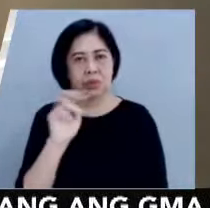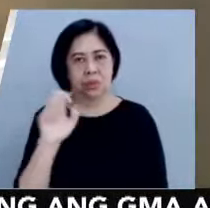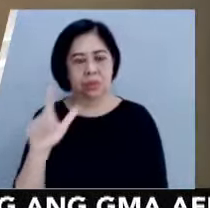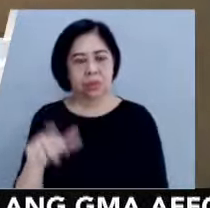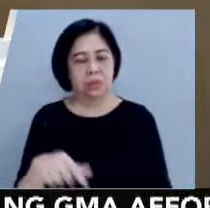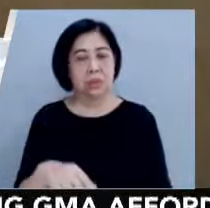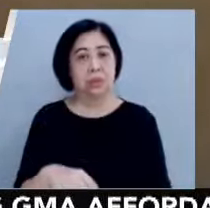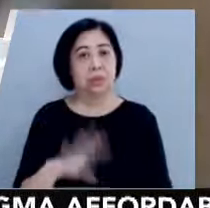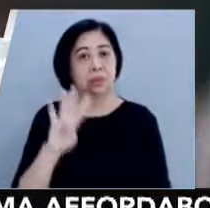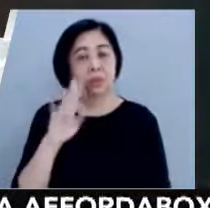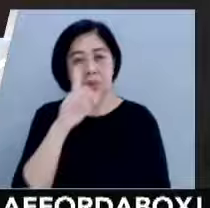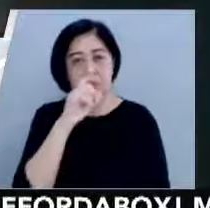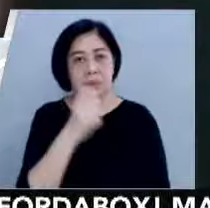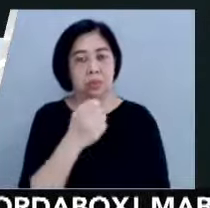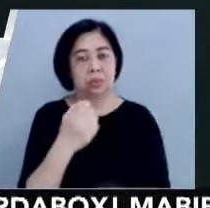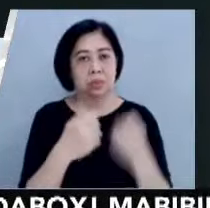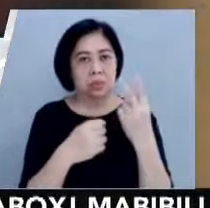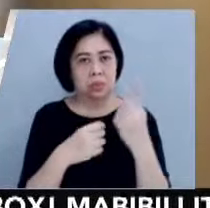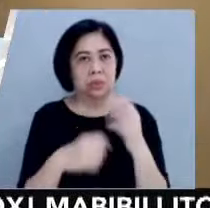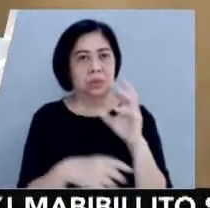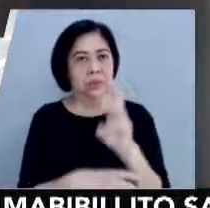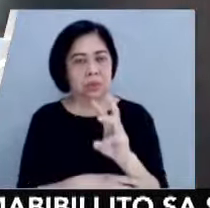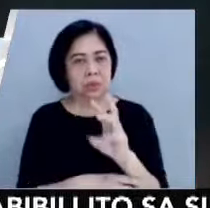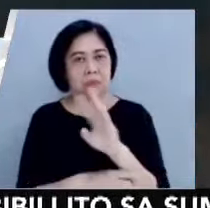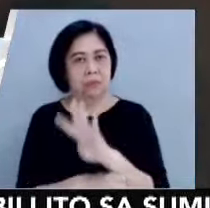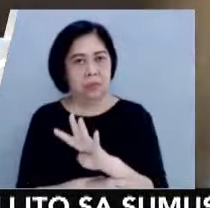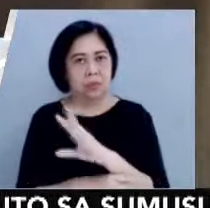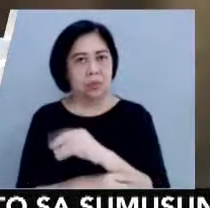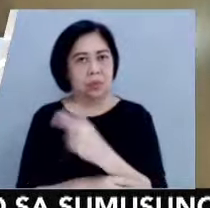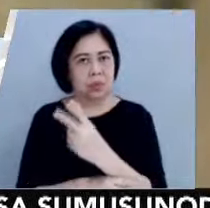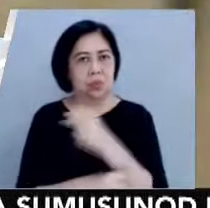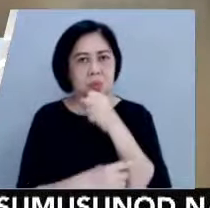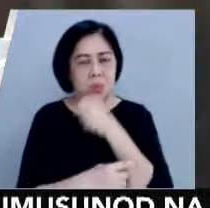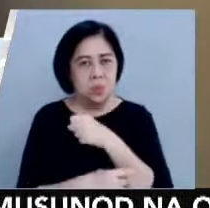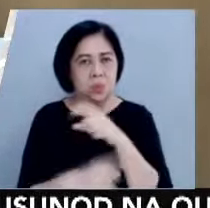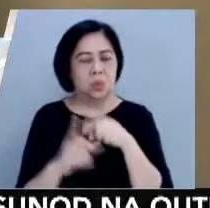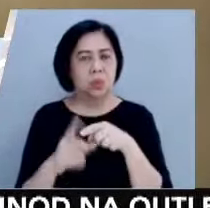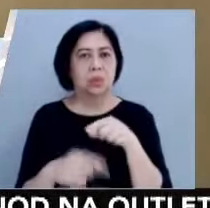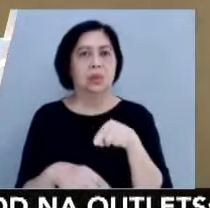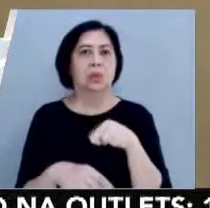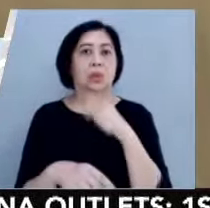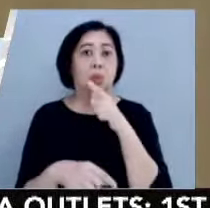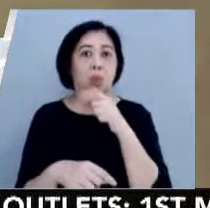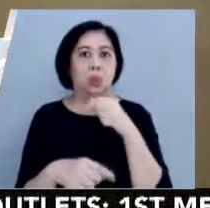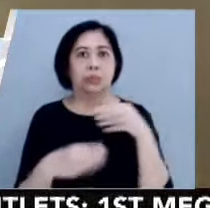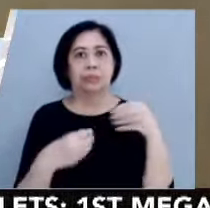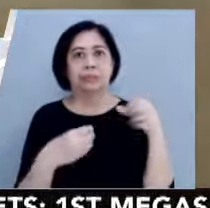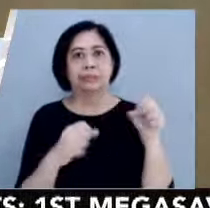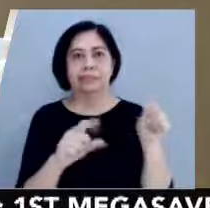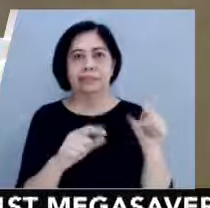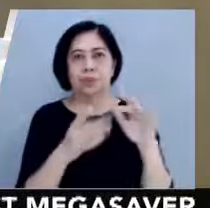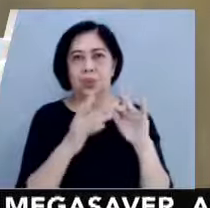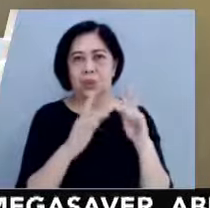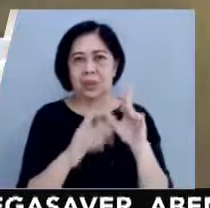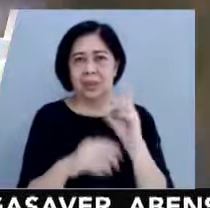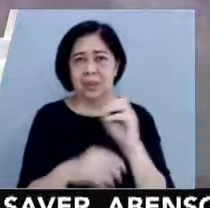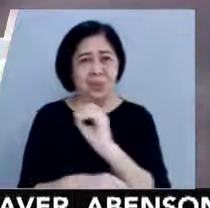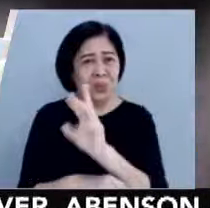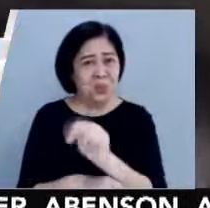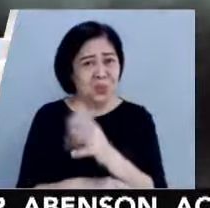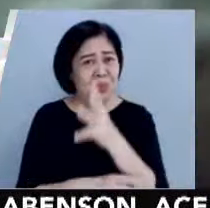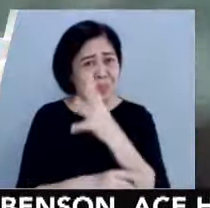edad 12, 6, 4 at 2 na pag-aramang ibinibugaw umano online ng kanilang sariling